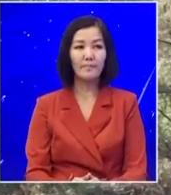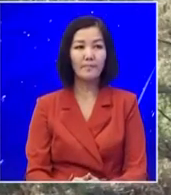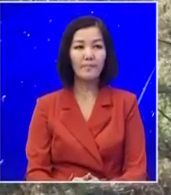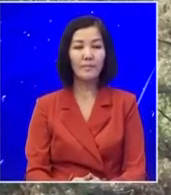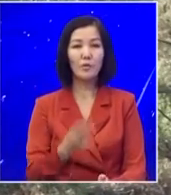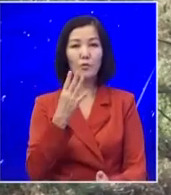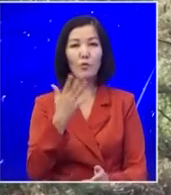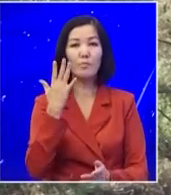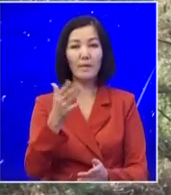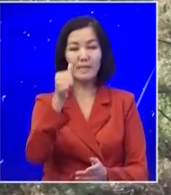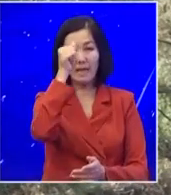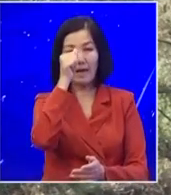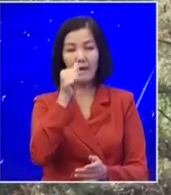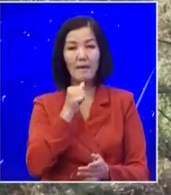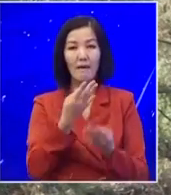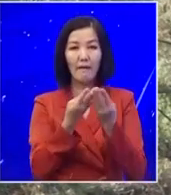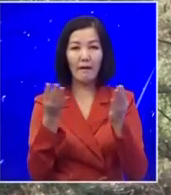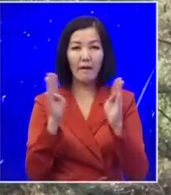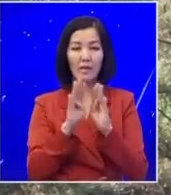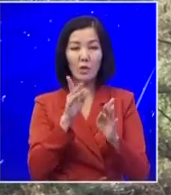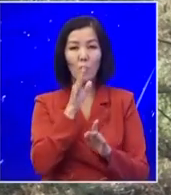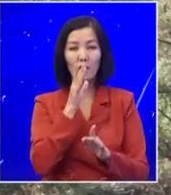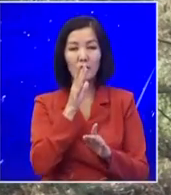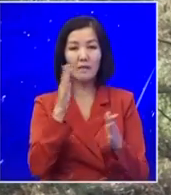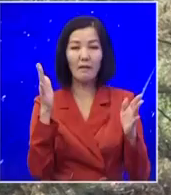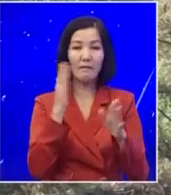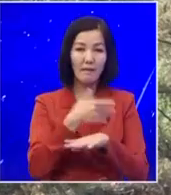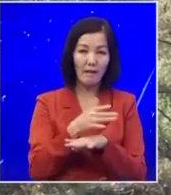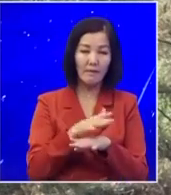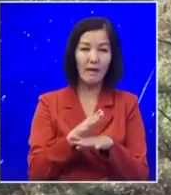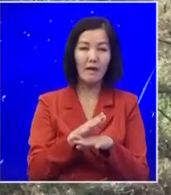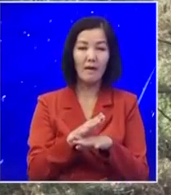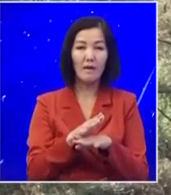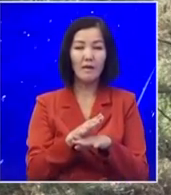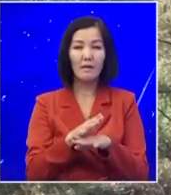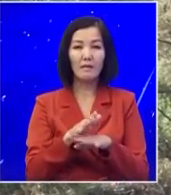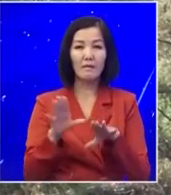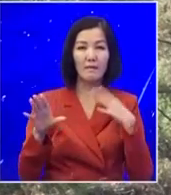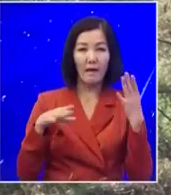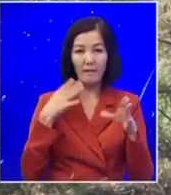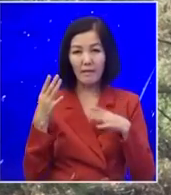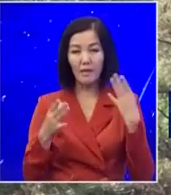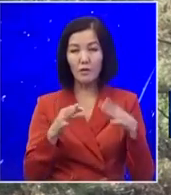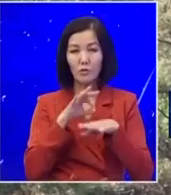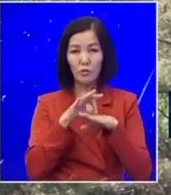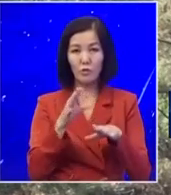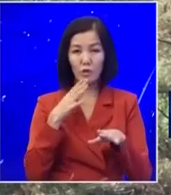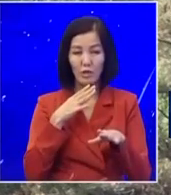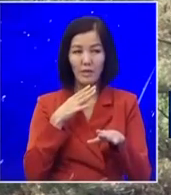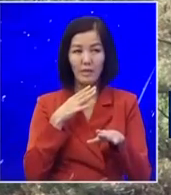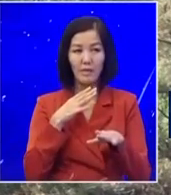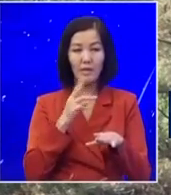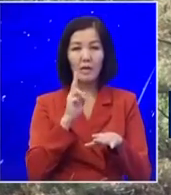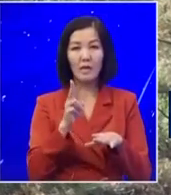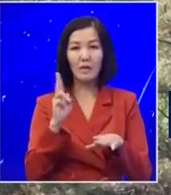4-5 ай аралығында карантин кезінде табиғат аясында далада дайындалғаннан кейін осы